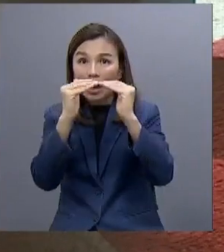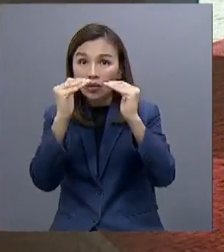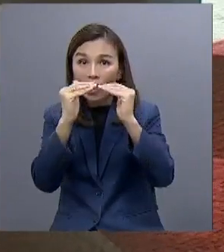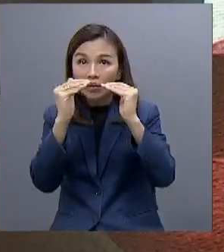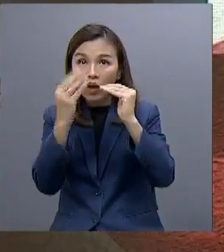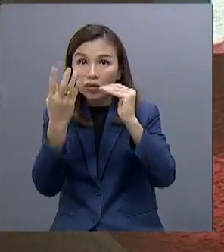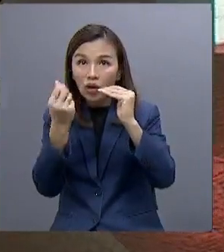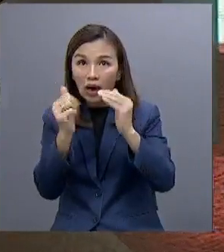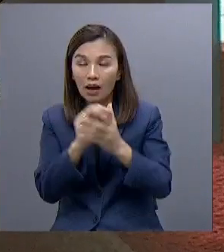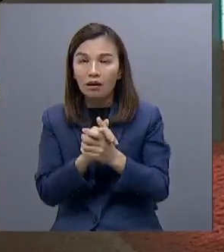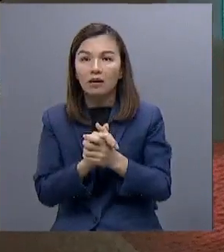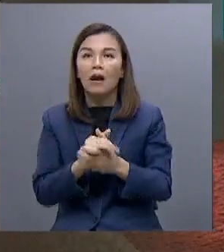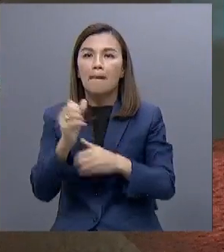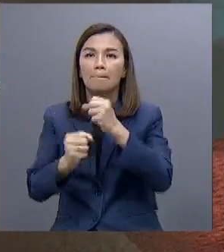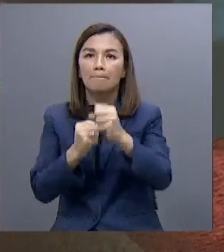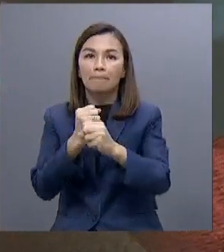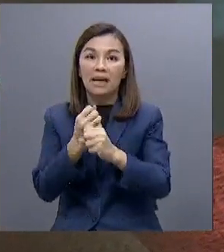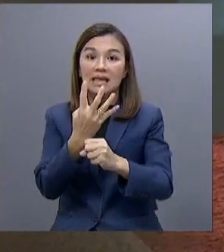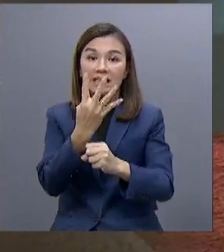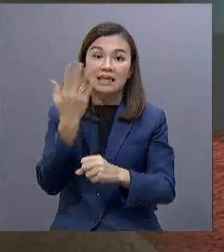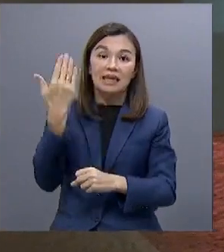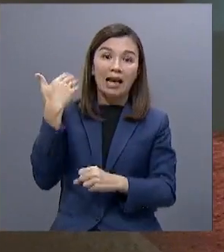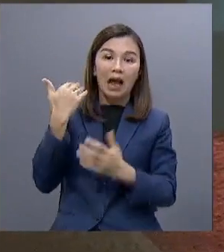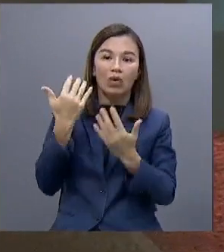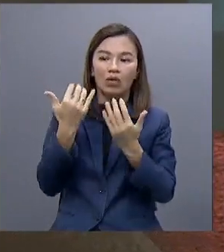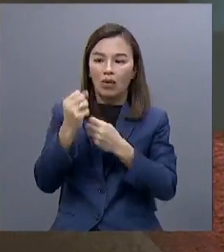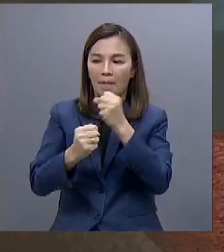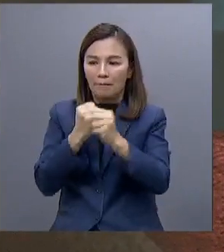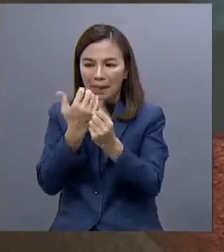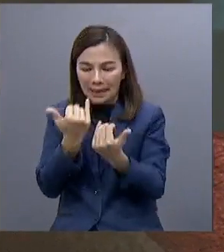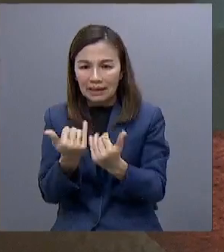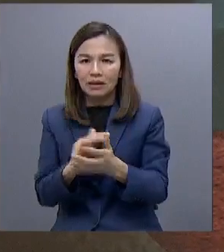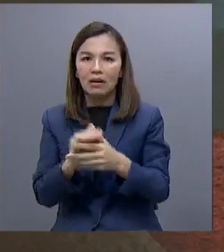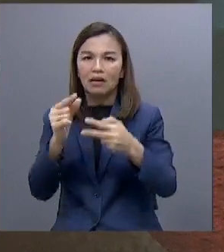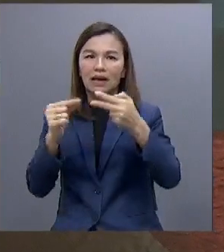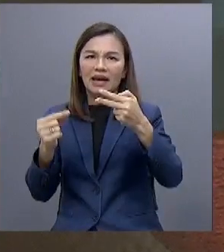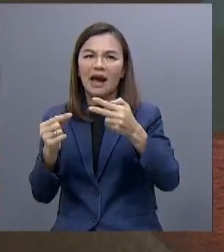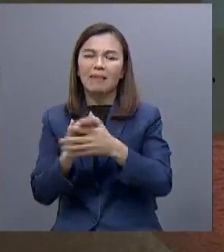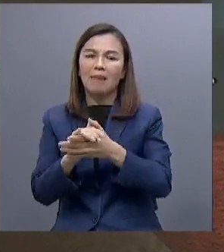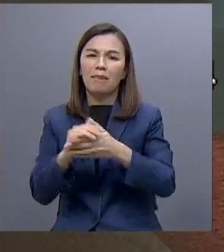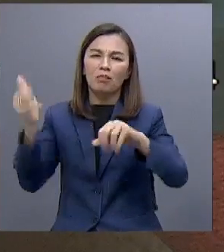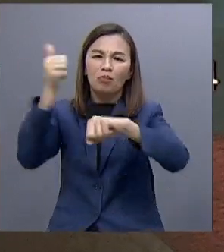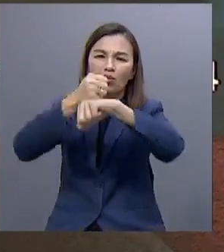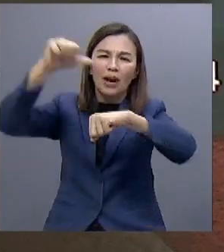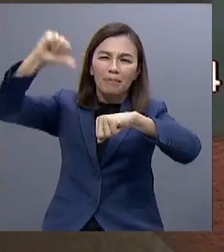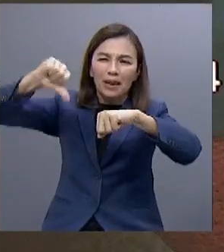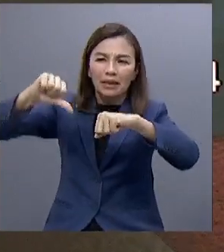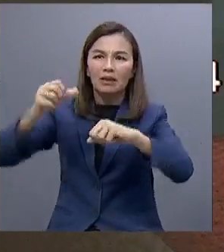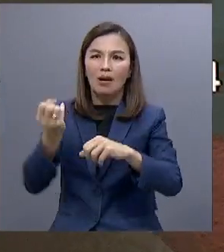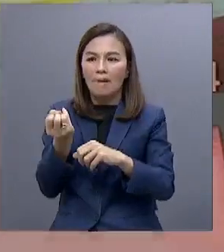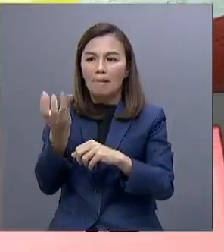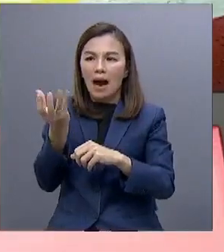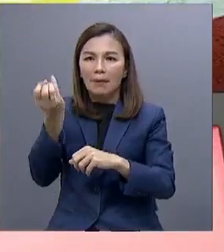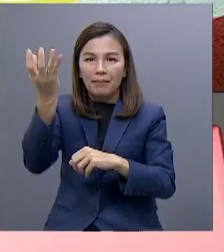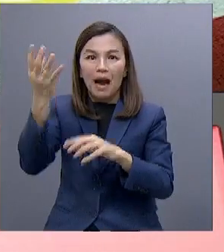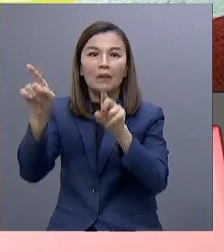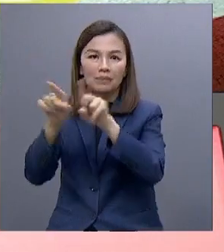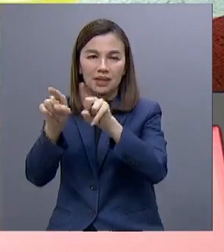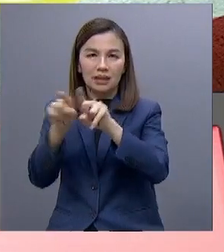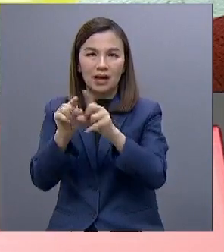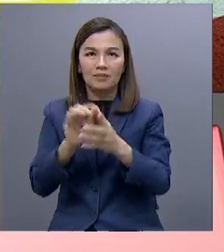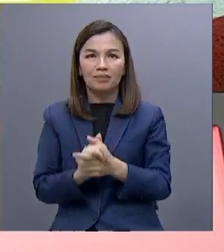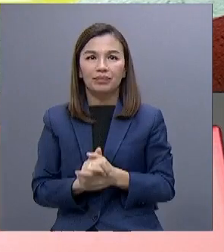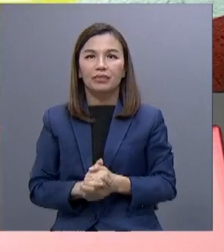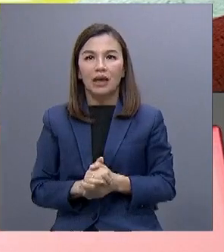คะมากกว่าเมื่อ 4ปีที่แล้วค่ะการเลือกตั้งจะมีขึ้นในเดือนพฤศจิกายนนี้แต่กว่าจะถึงวันนั้นเราจะได้